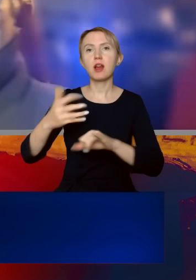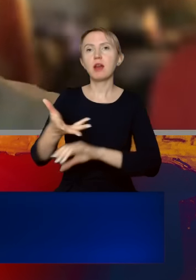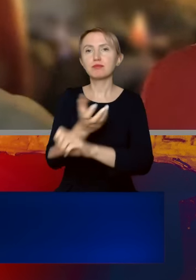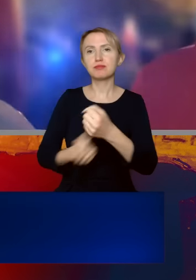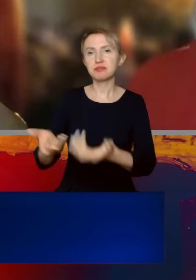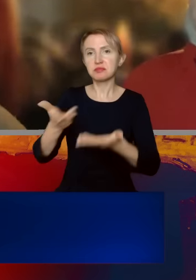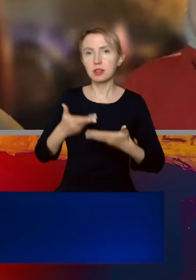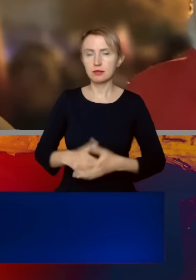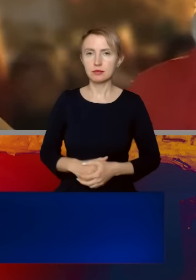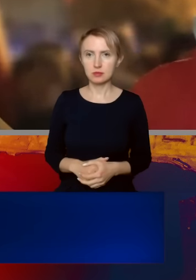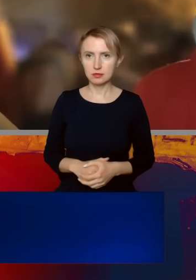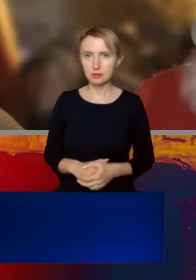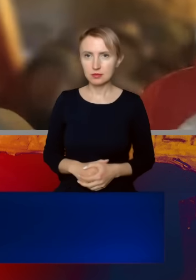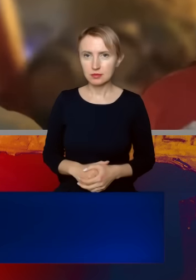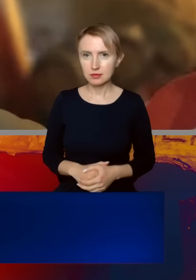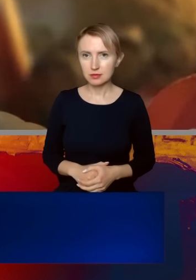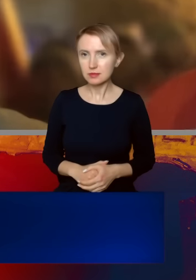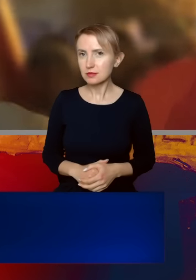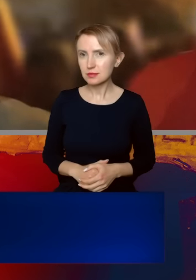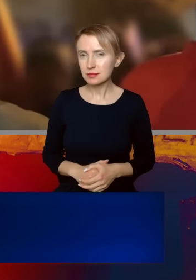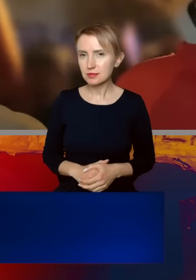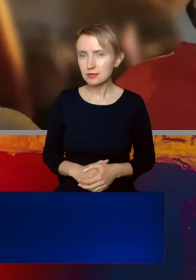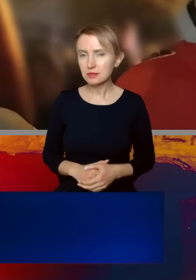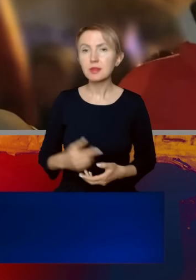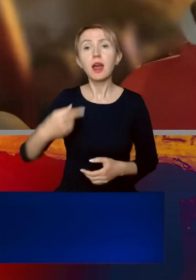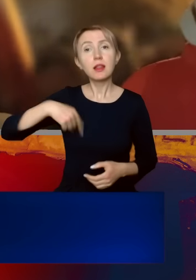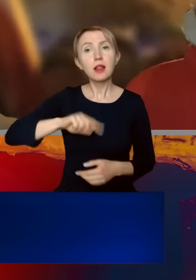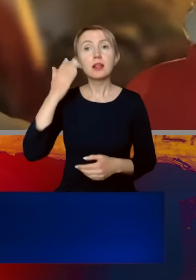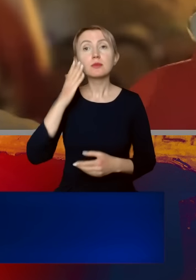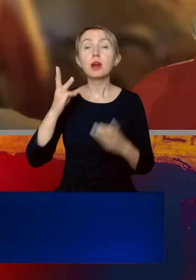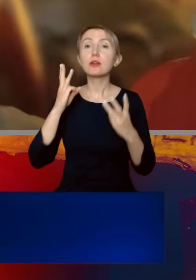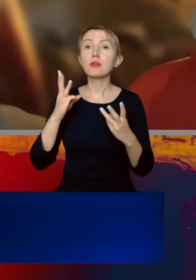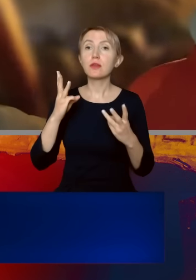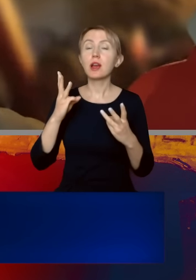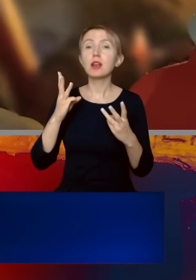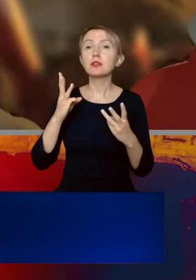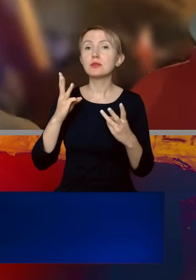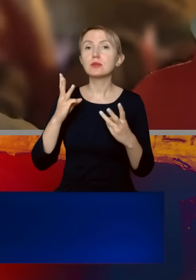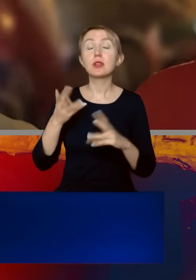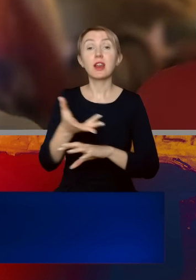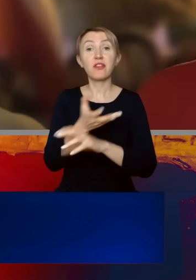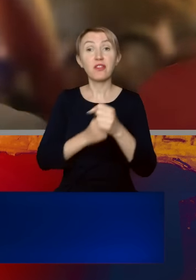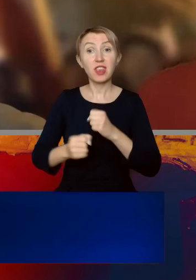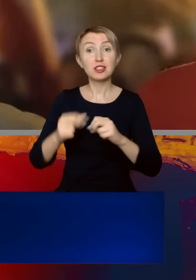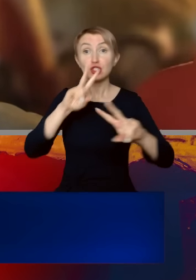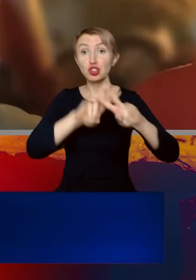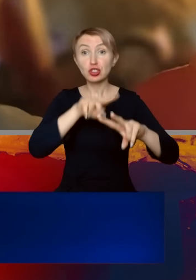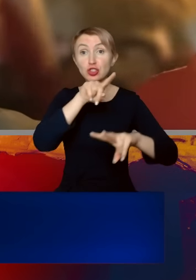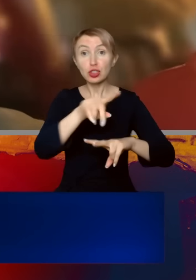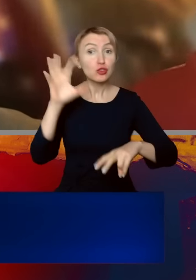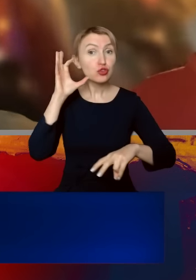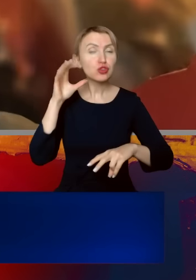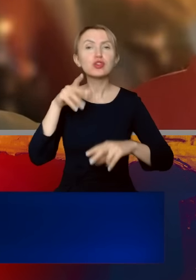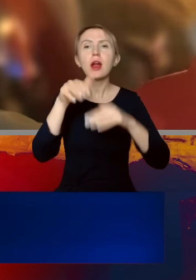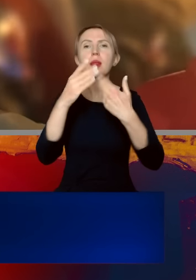Ja jestem z młodzieży. Dla nas bardzo ważne, zawsze jak jest się w więzieniu, to, że gdzieś tam za